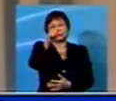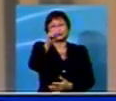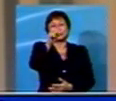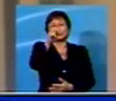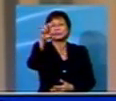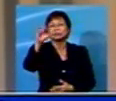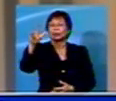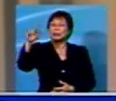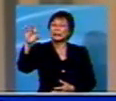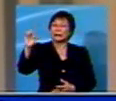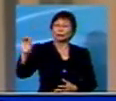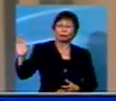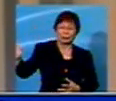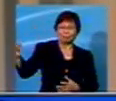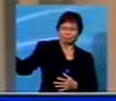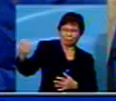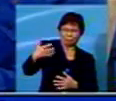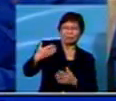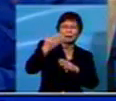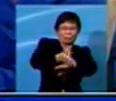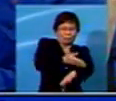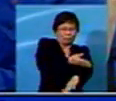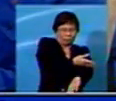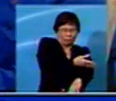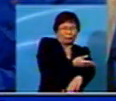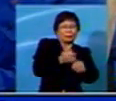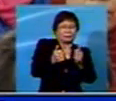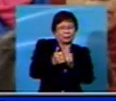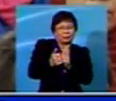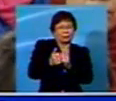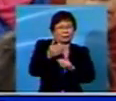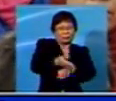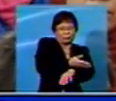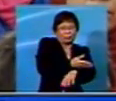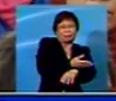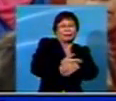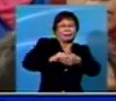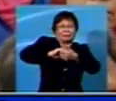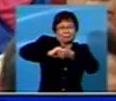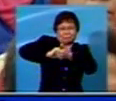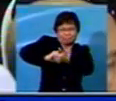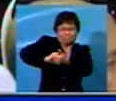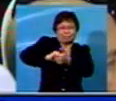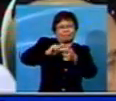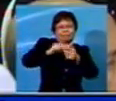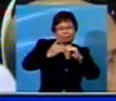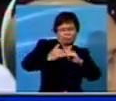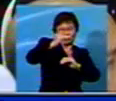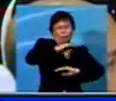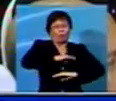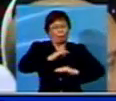sebentar tadi menambah baik hubungan dengan pihak kawal Selia regulator melangkaui